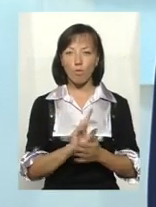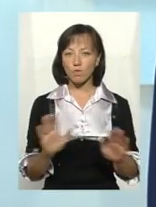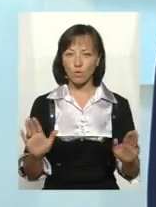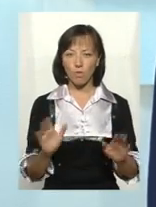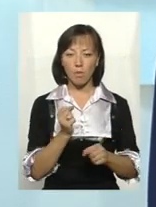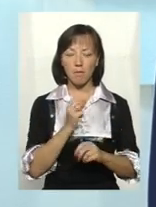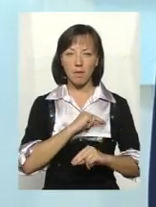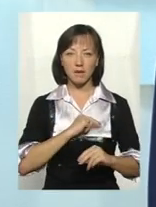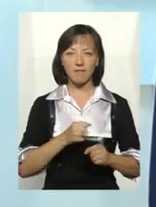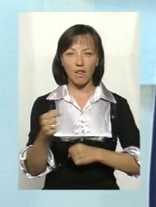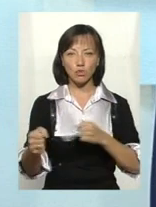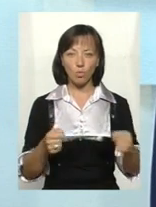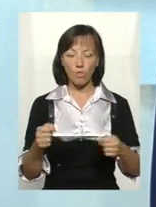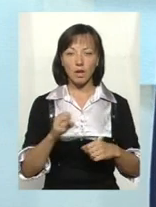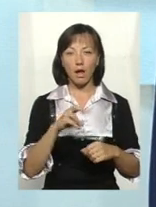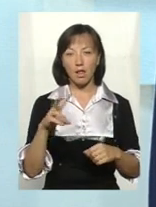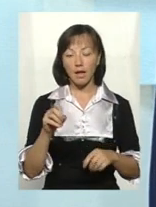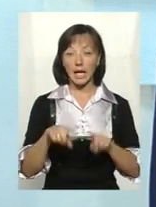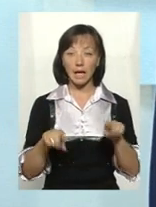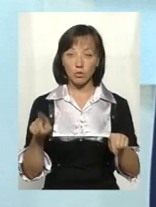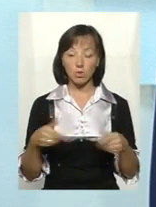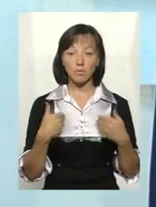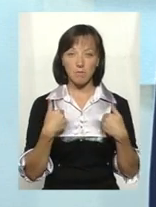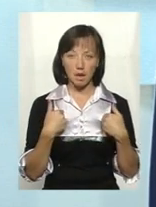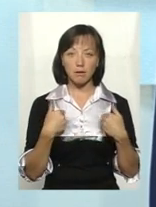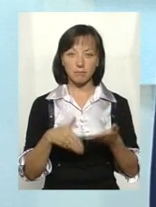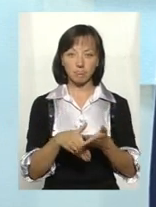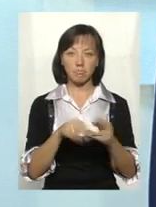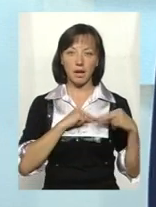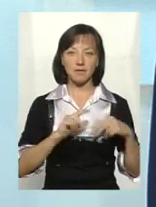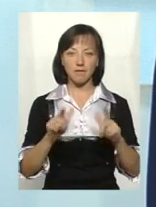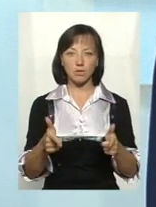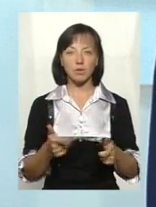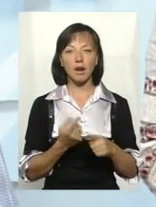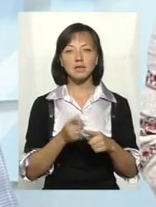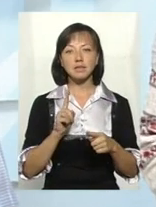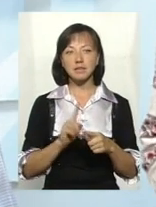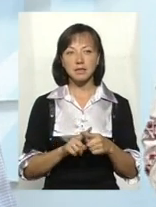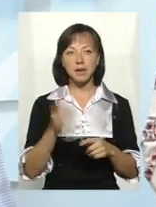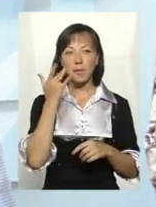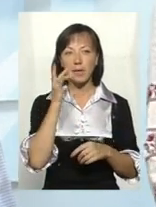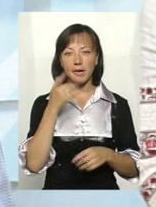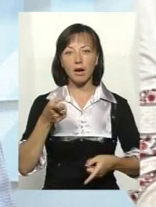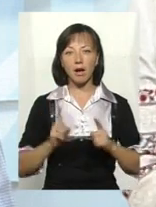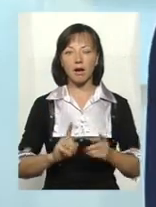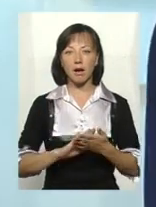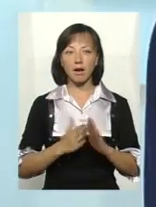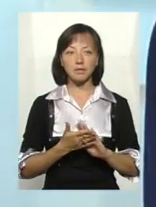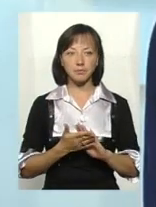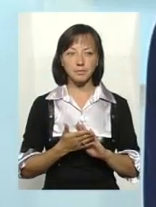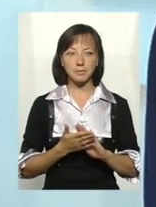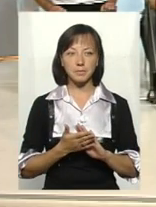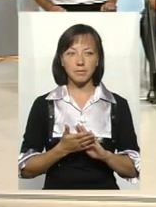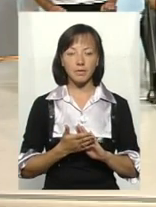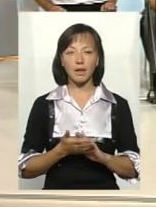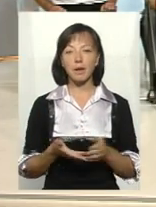їх працевлаштовувати, але іноді ми працевлаштовуємо. Тому основні кадри були, ні, ми йдемо